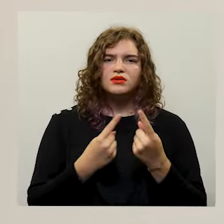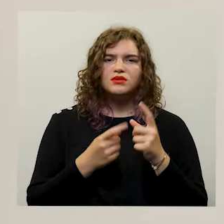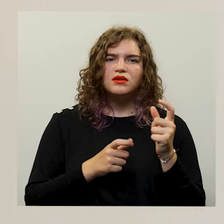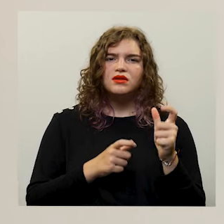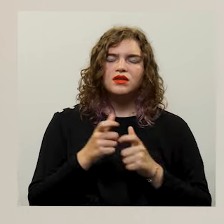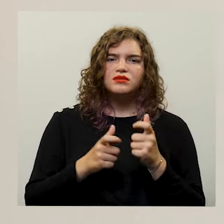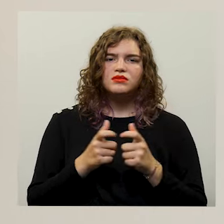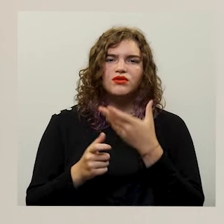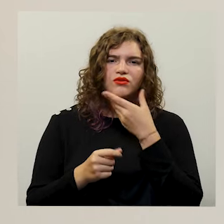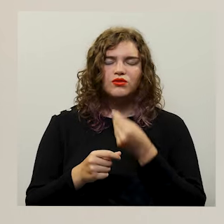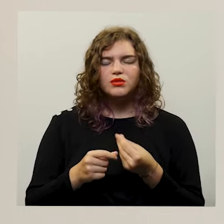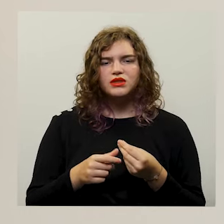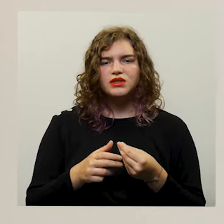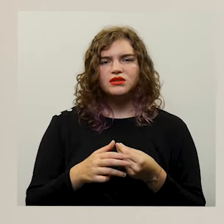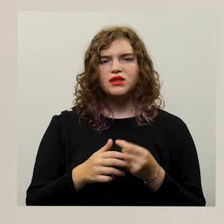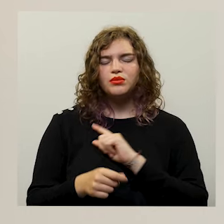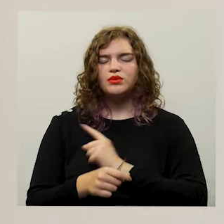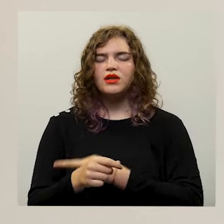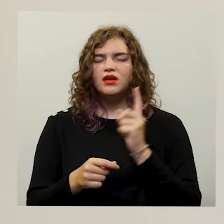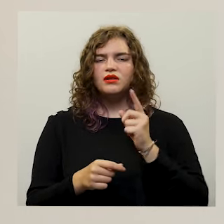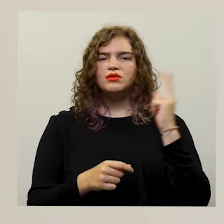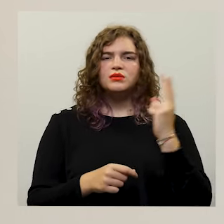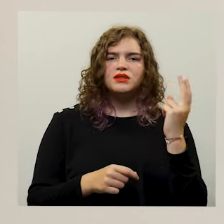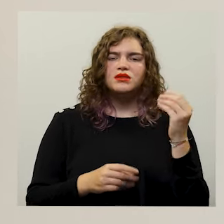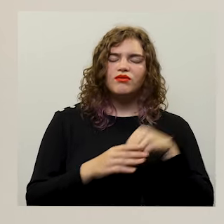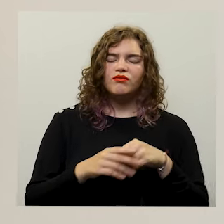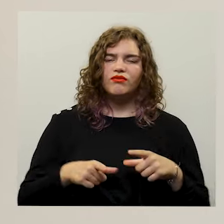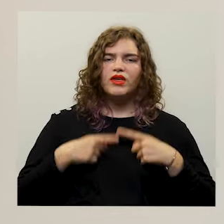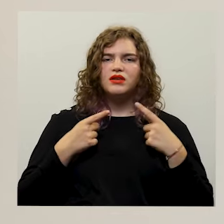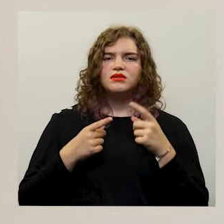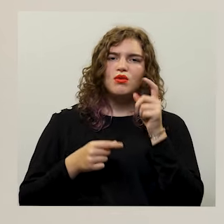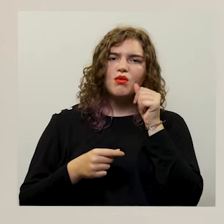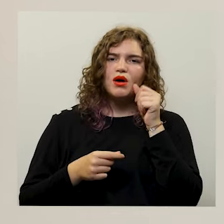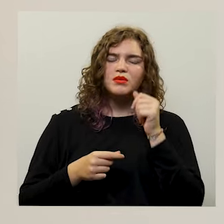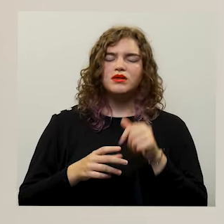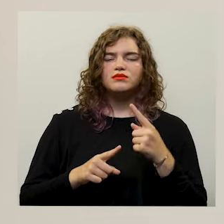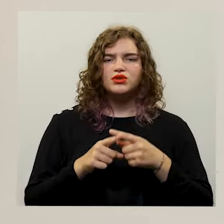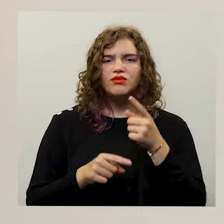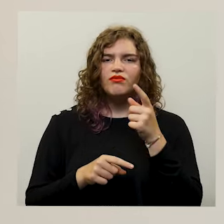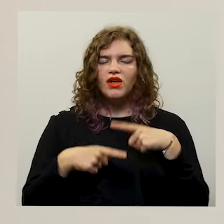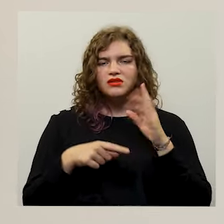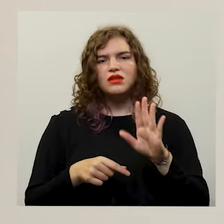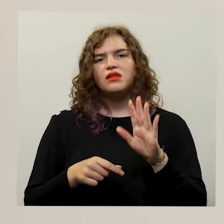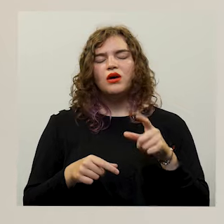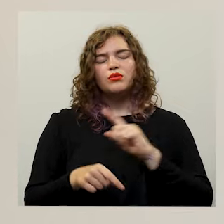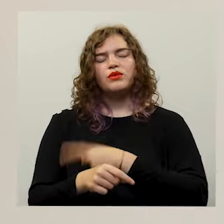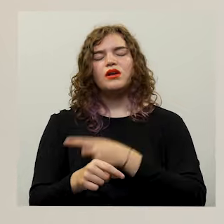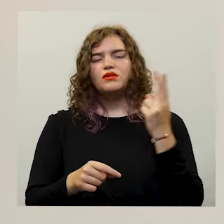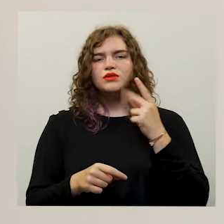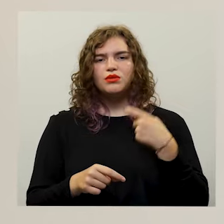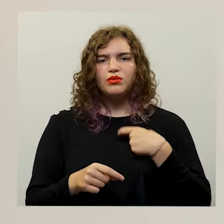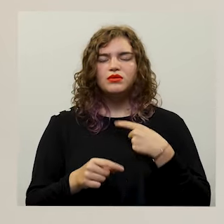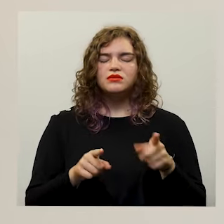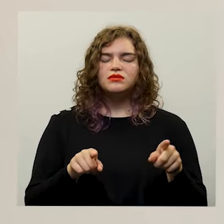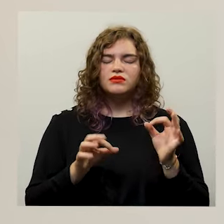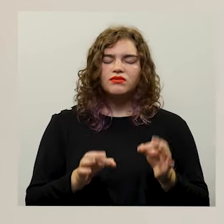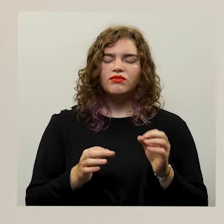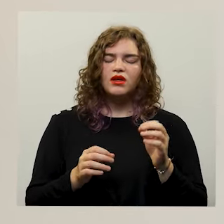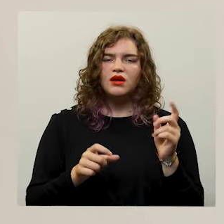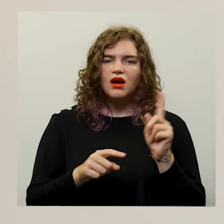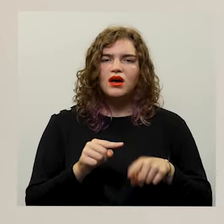Ușvat. Am discutat despre frumusețea puterii lui Dumnezeu în viețile oamenilor. Și în viața ta, puterea lui